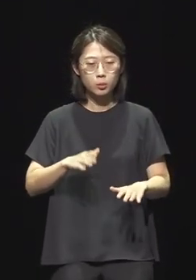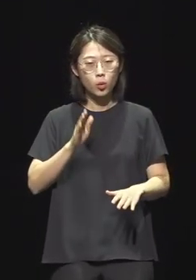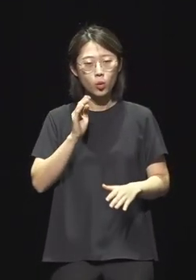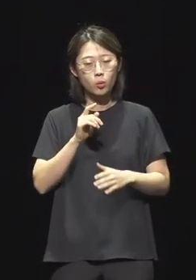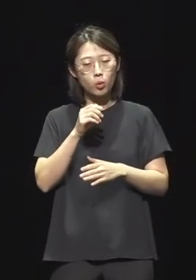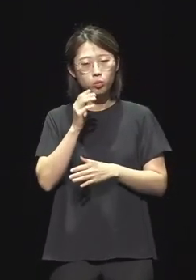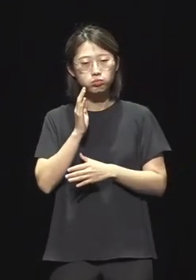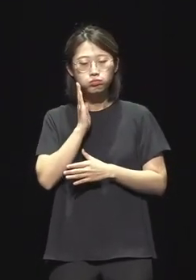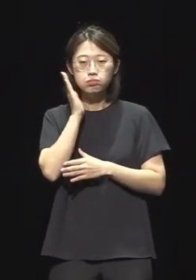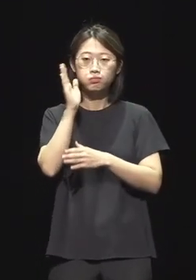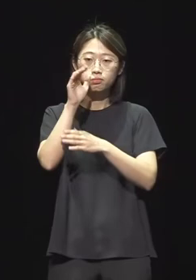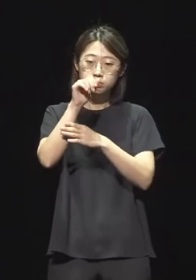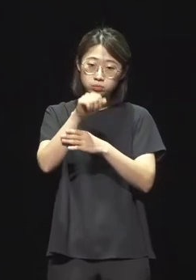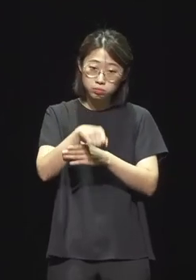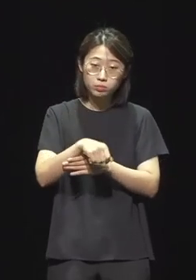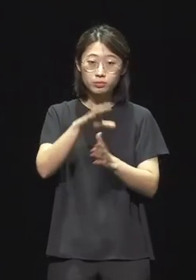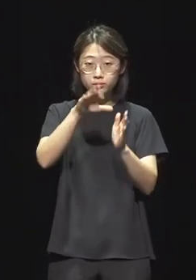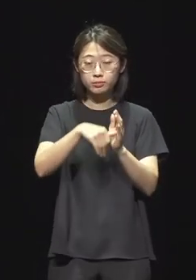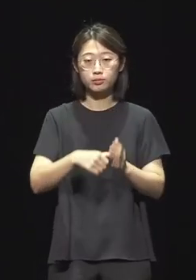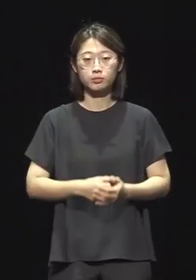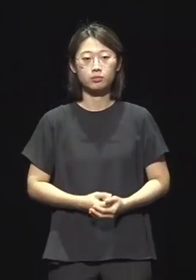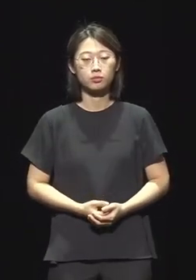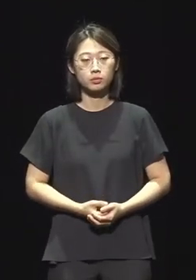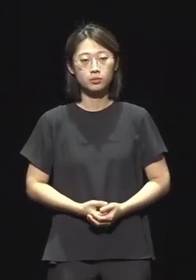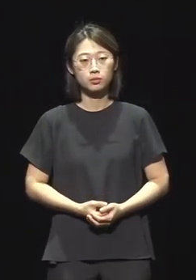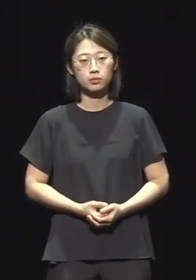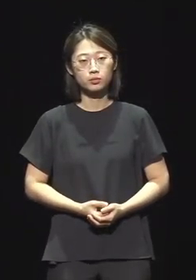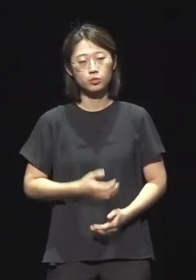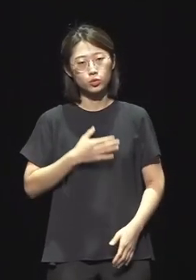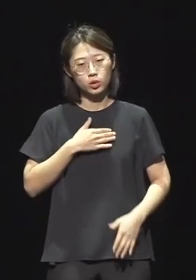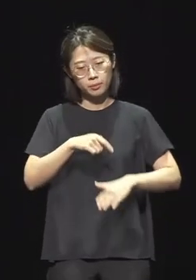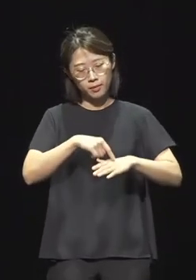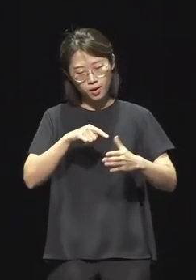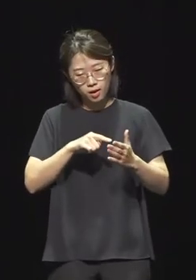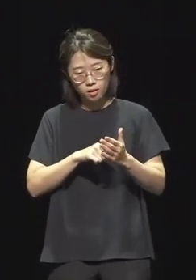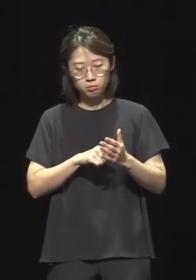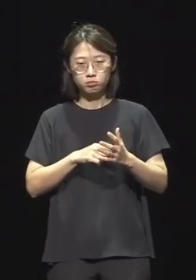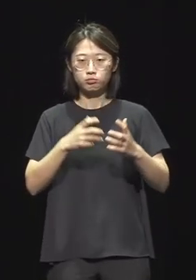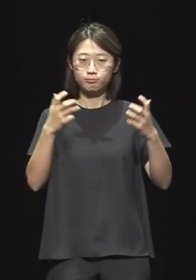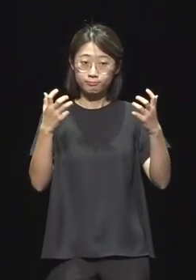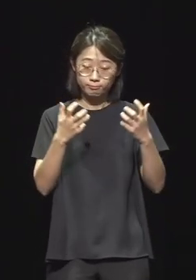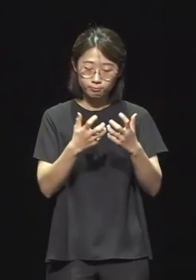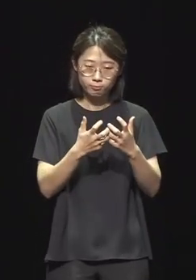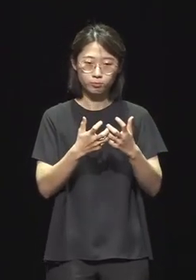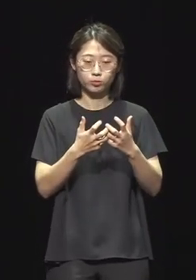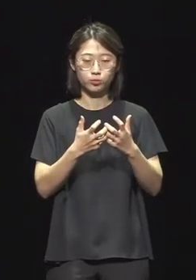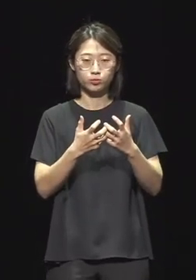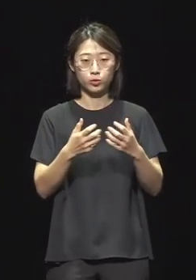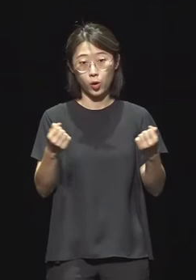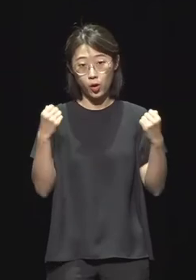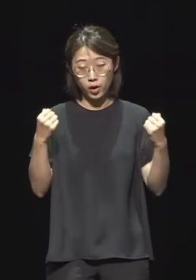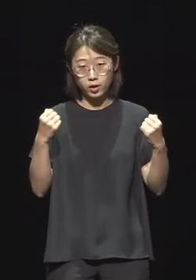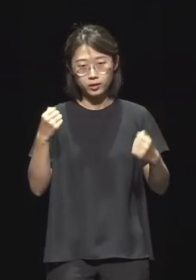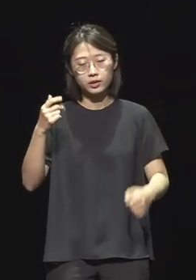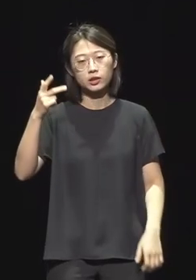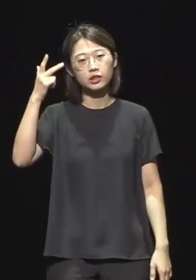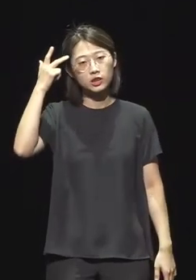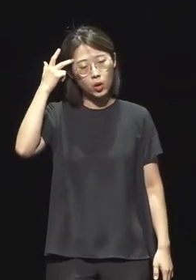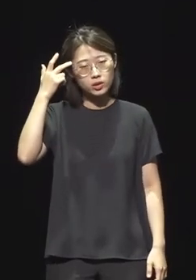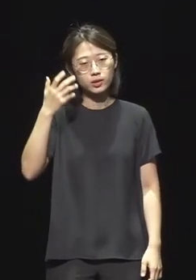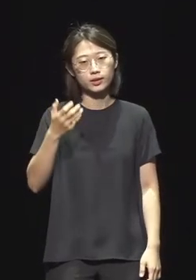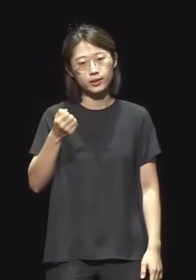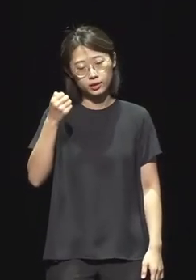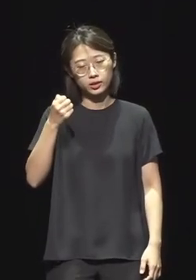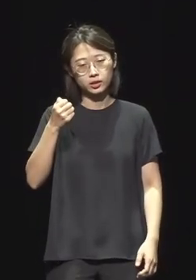결실이 있다면 우리 마음을 살찌우고 건강하게 하는 예술활동은 정신의